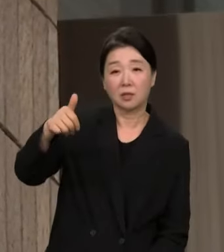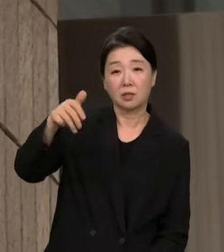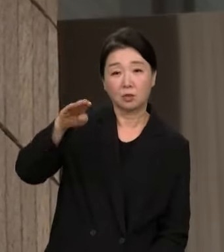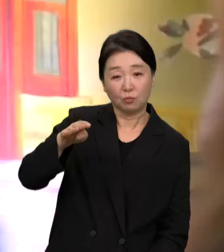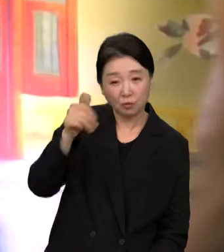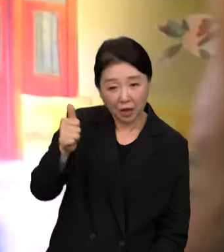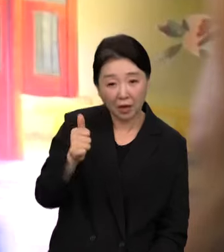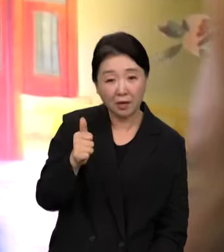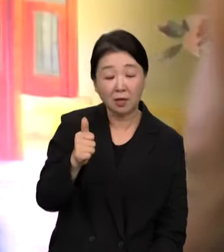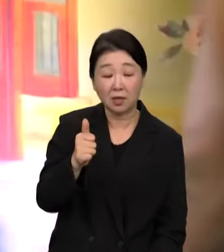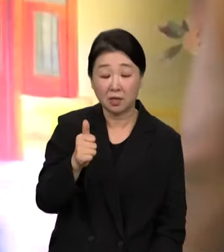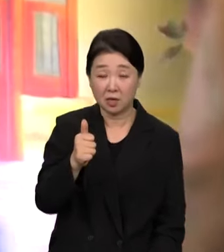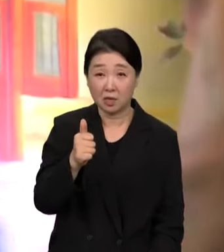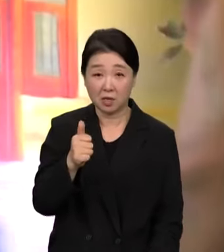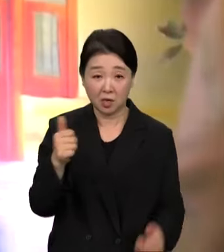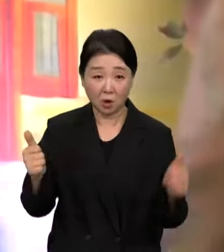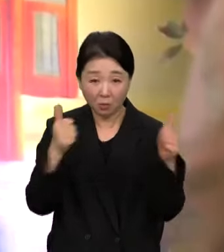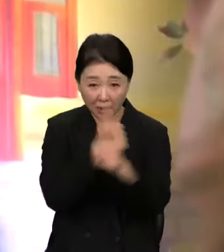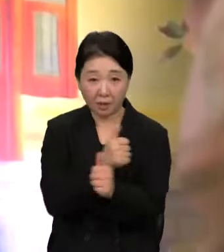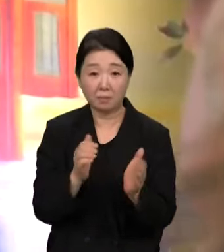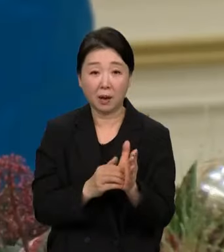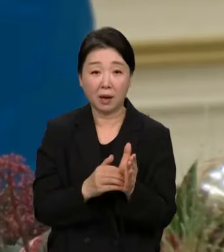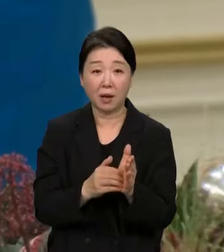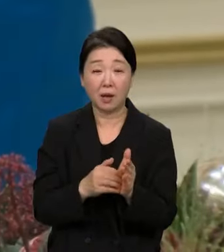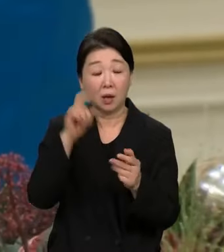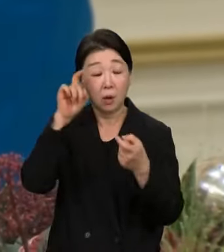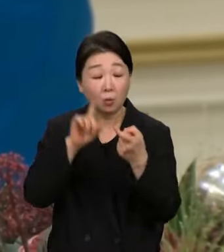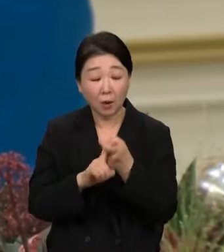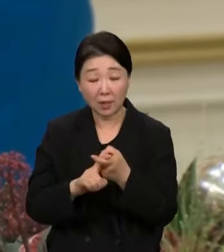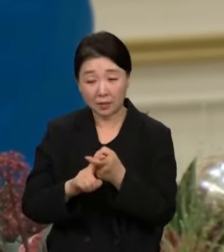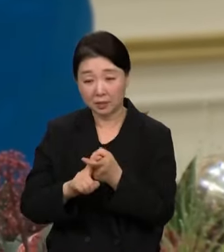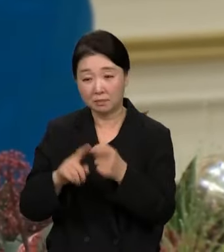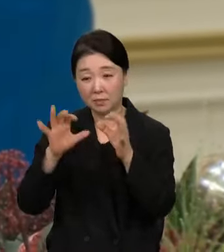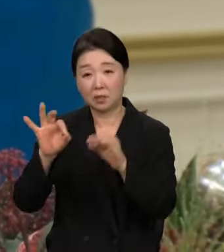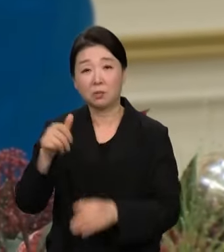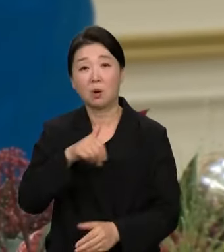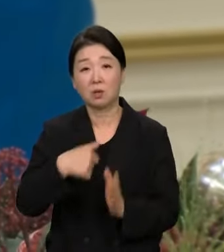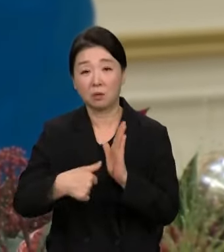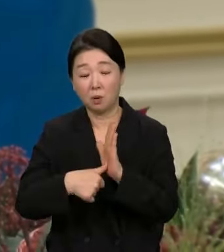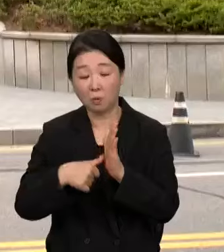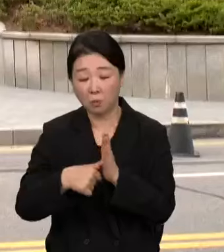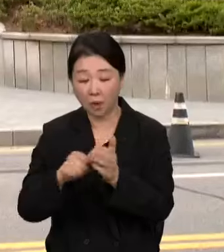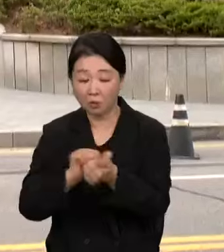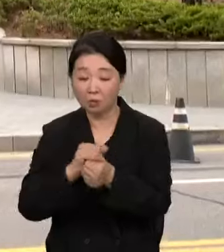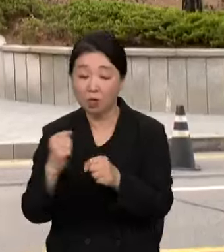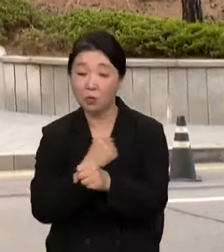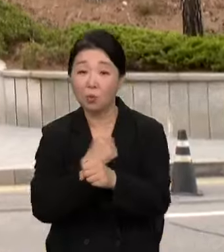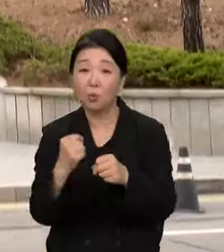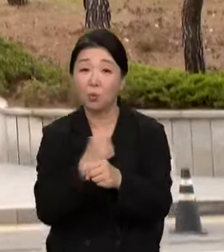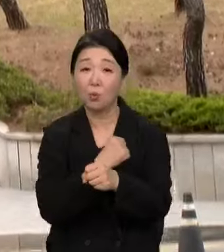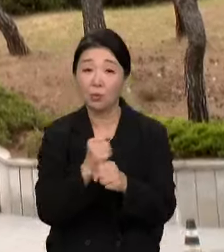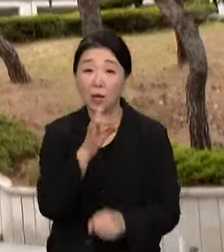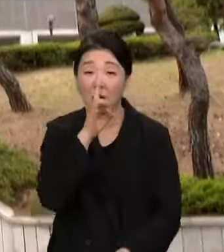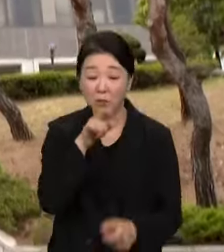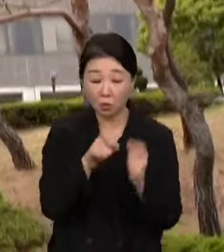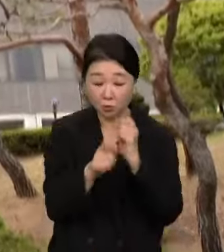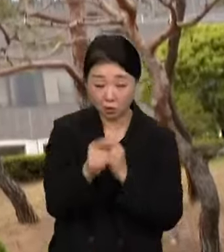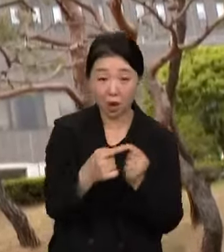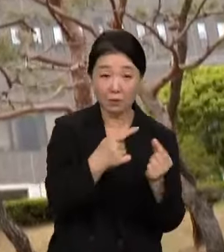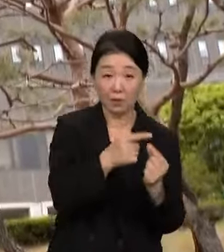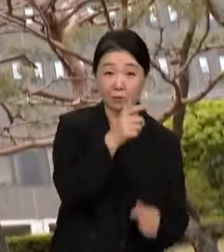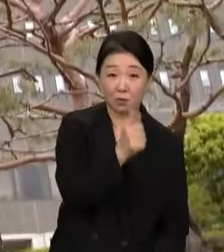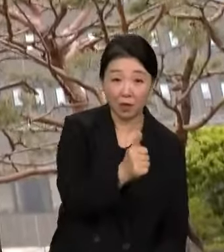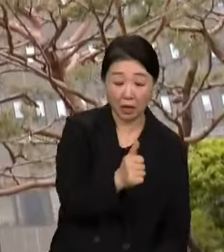들어간 겁니다 관심은 김건희 여사의 명품백과 주가 조작 의혹을 수사하는 서울 중앙지검 형사 1부장과